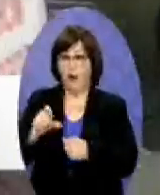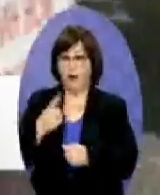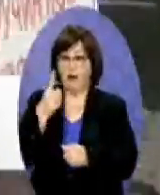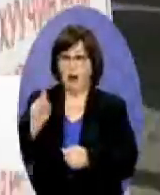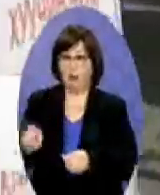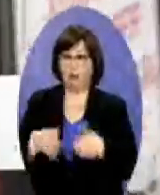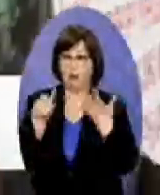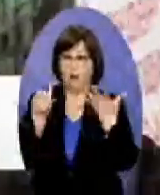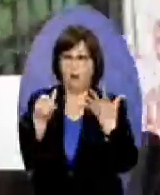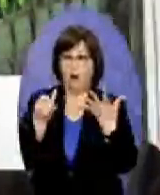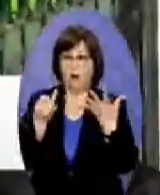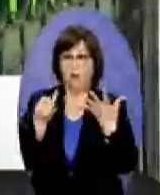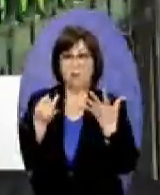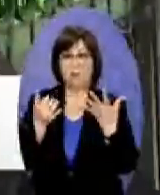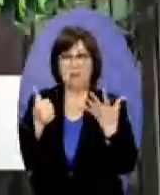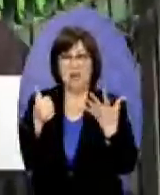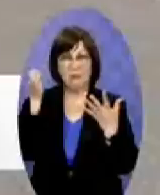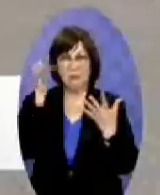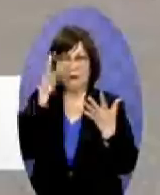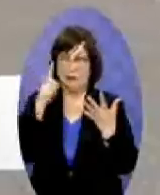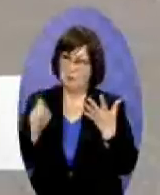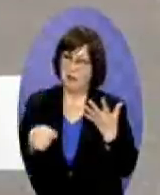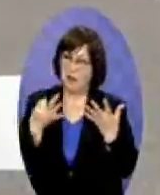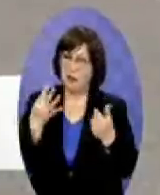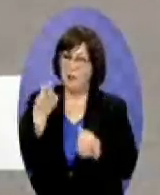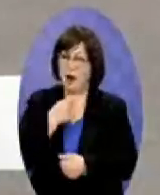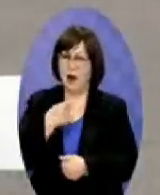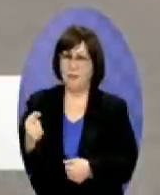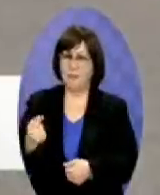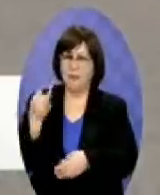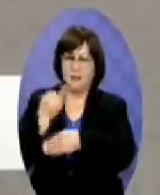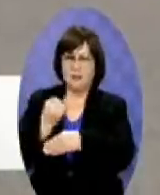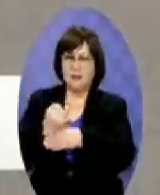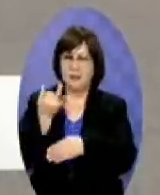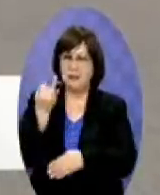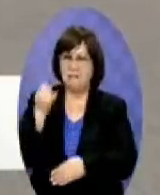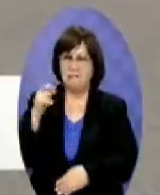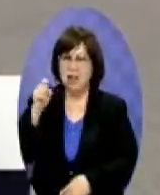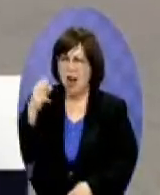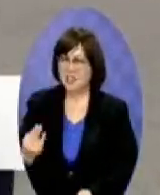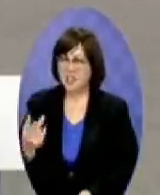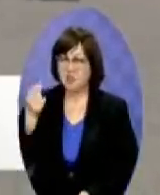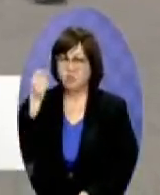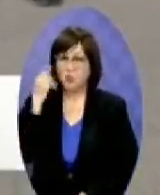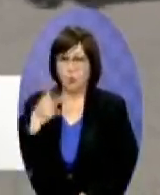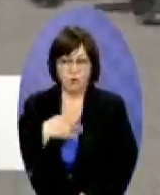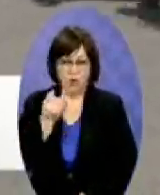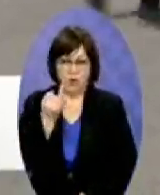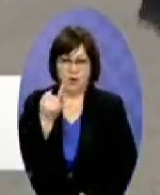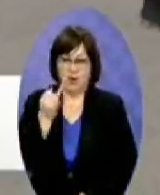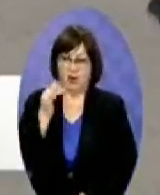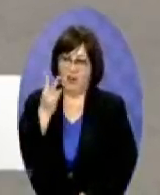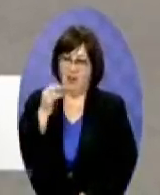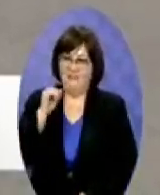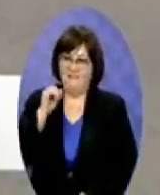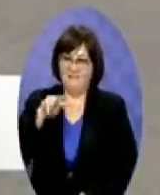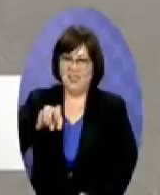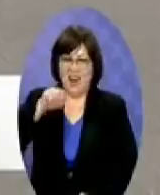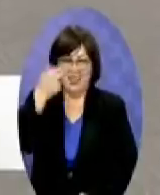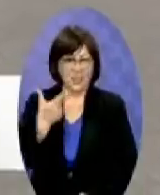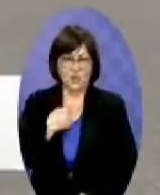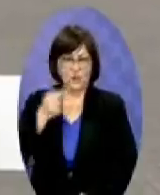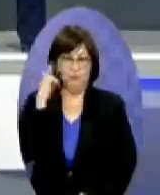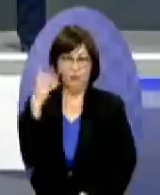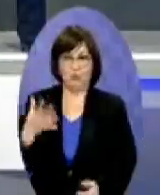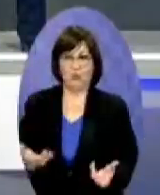1.7 илүү хэдлээ яг сайн мэдэхгүй байна. 8 билүү? Инфляц мэдэхгүй шүү дээ. Юм зургатаар сонсож байгаагүй. Юу хаасааг нь сонсож шүү дээ.